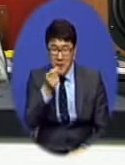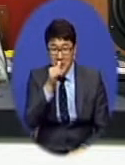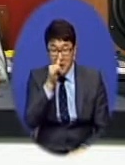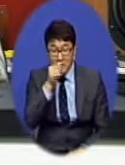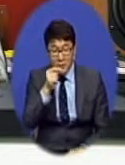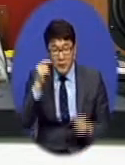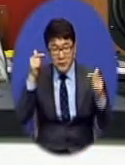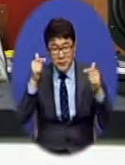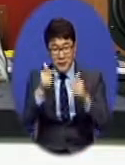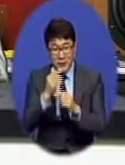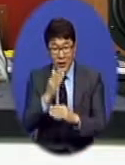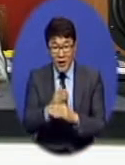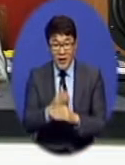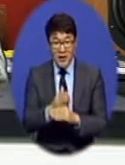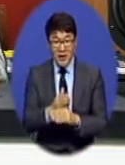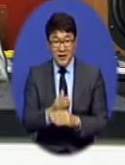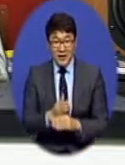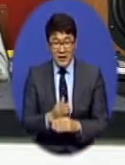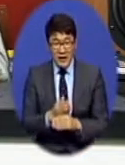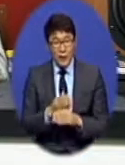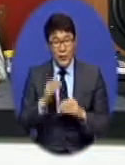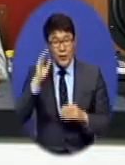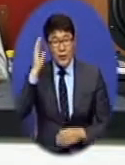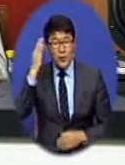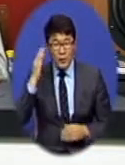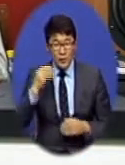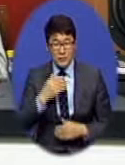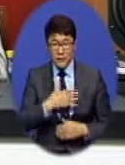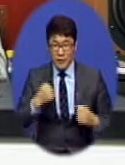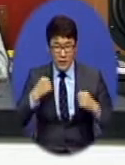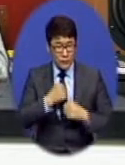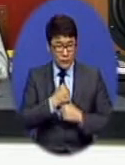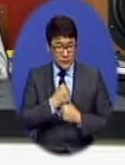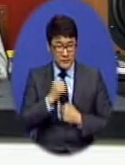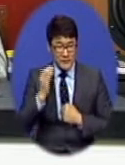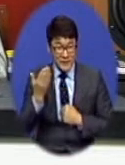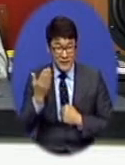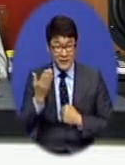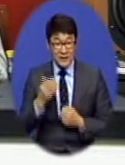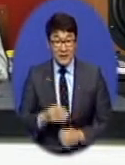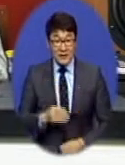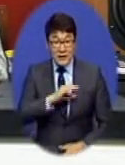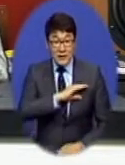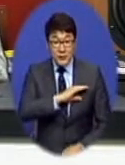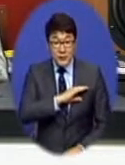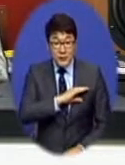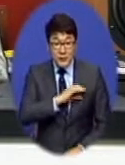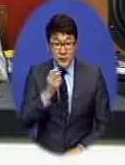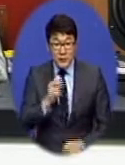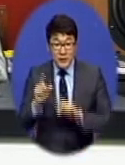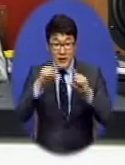지금 좀 나섰어요. 아이고, 환절기 때 건강 조심하셔야 되는데. 자, 어디 사시는, 어디